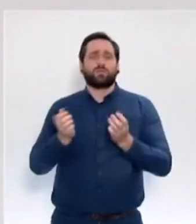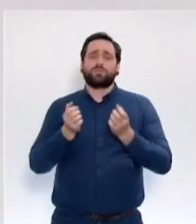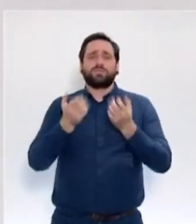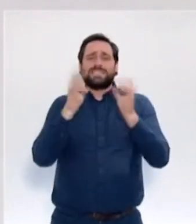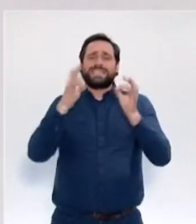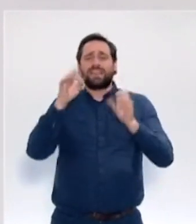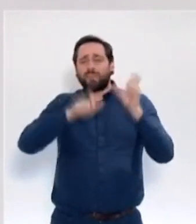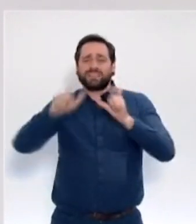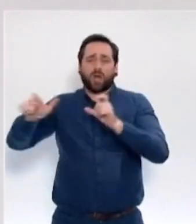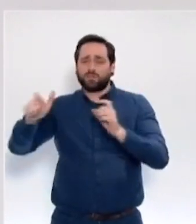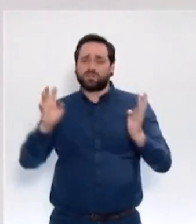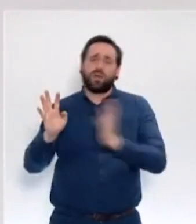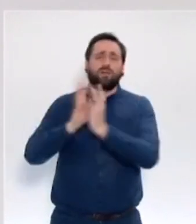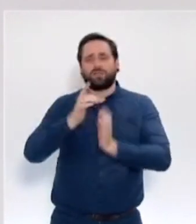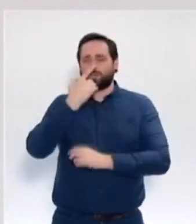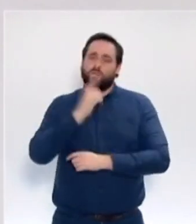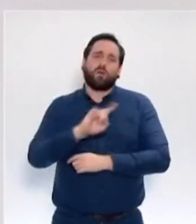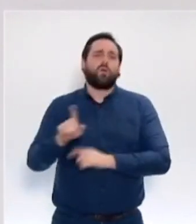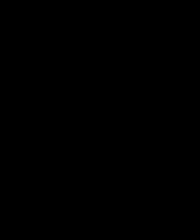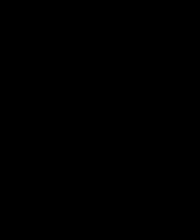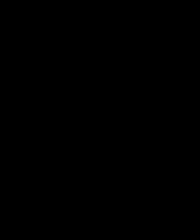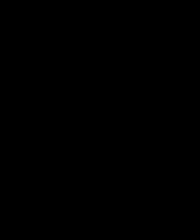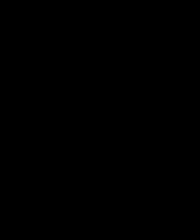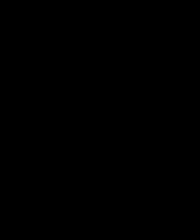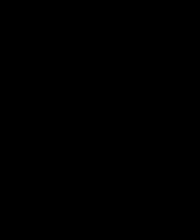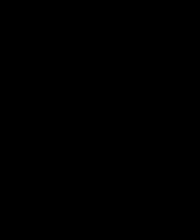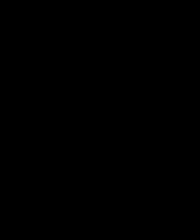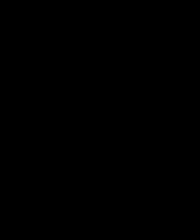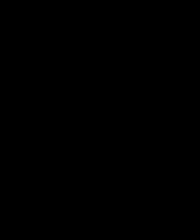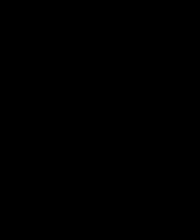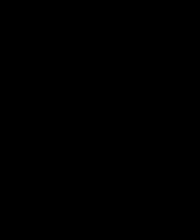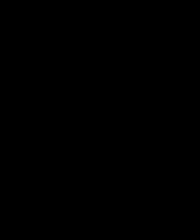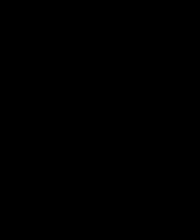notamment pour le réveillon du 31 décembre